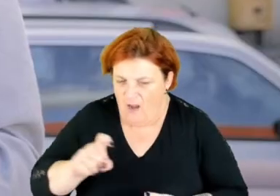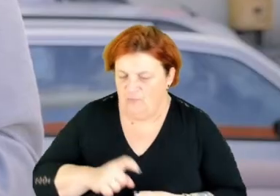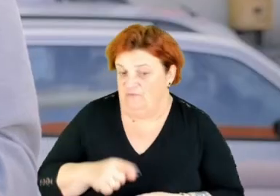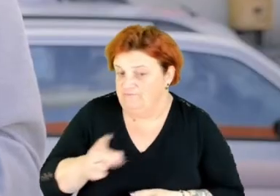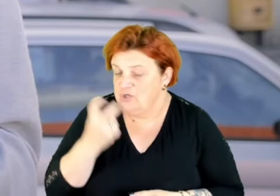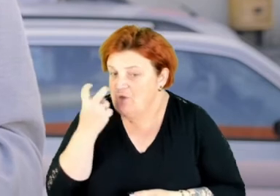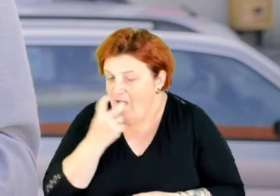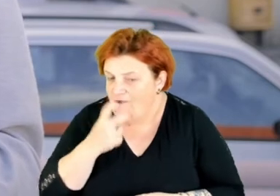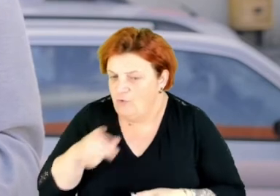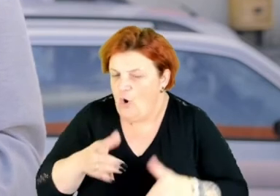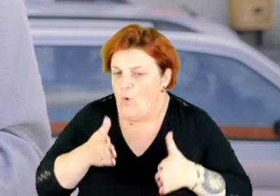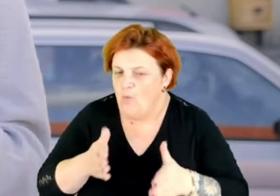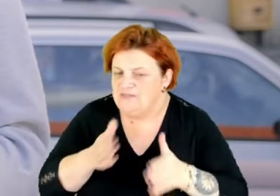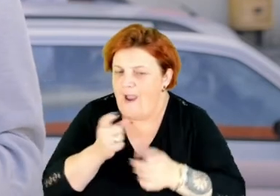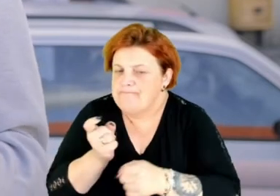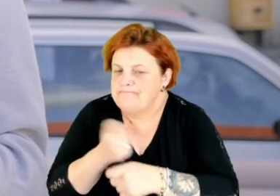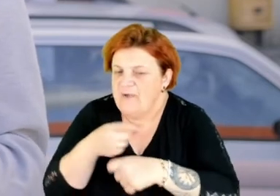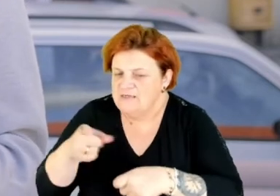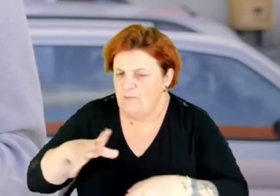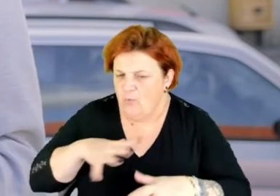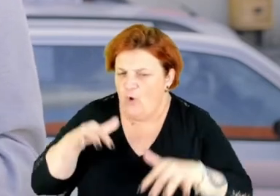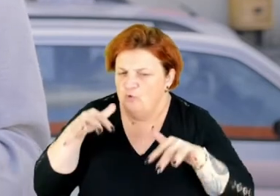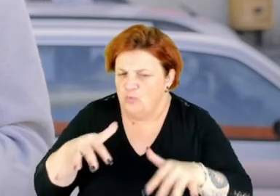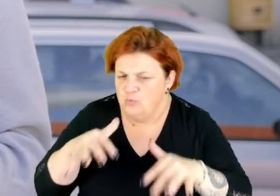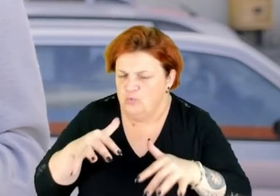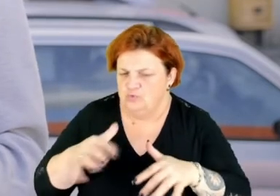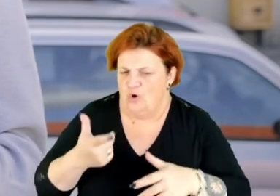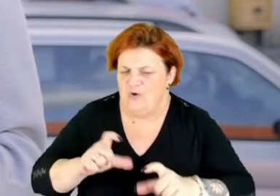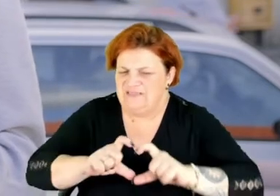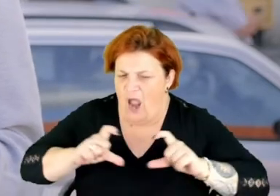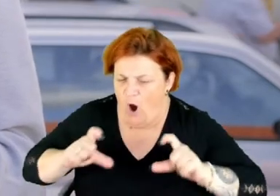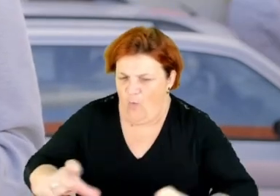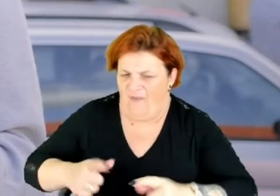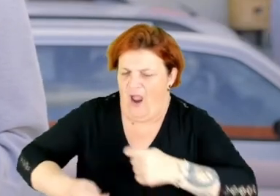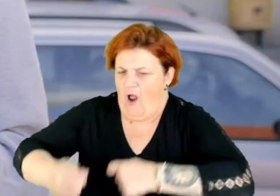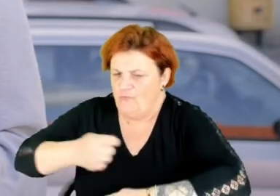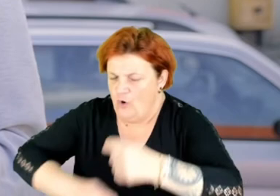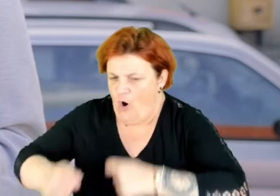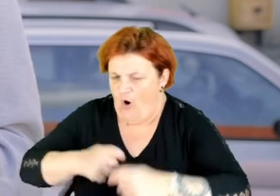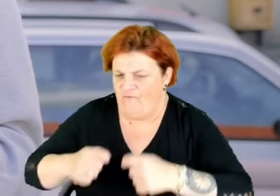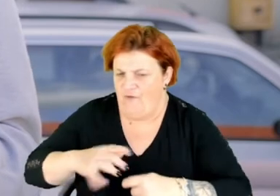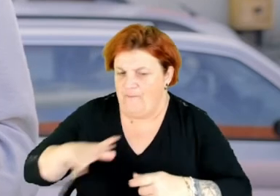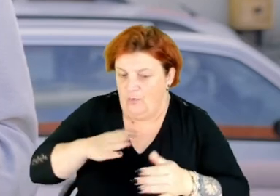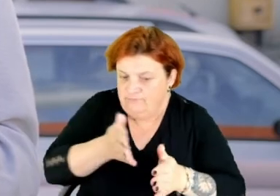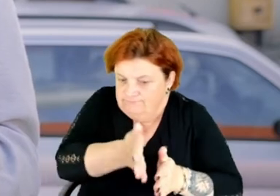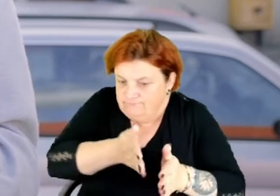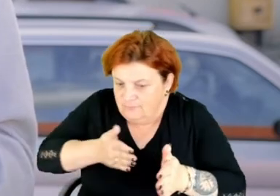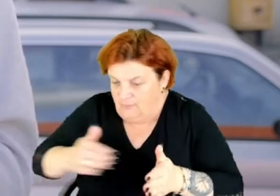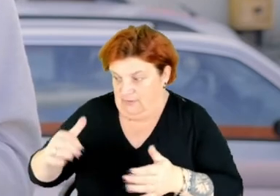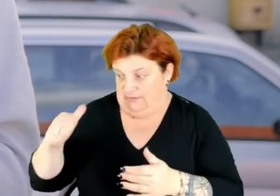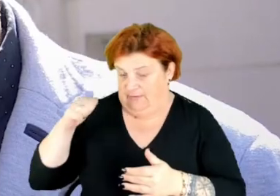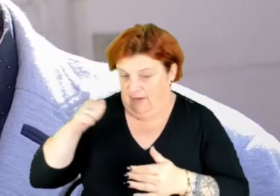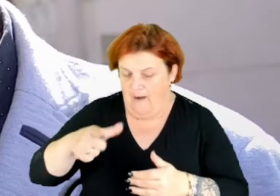Ciekawostką jest to, że przy ulicy Pańskiej było wiele zakładów przemysłowych, handlowych. Między innymi w narożnym budynku tuż za mną